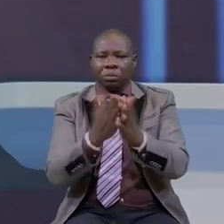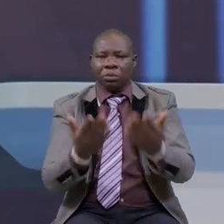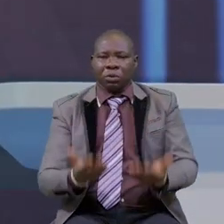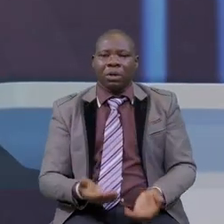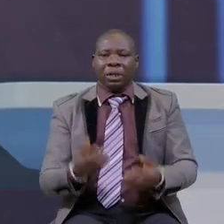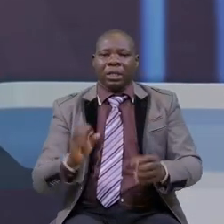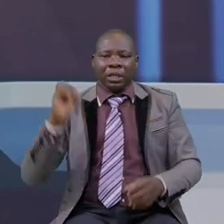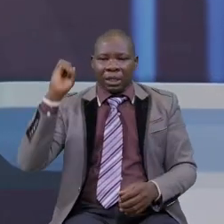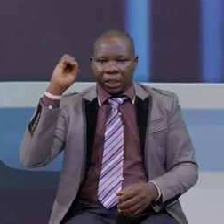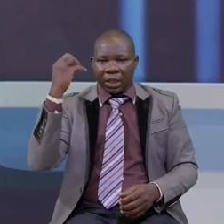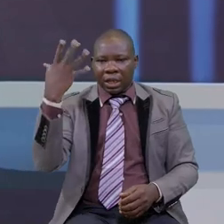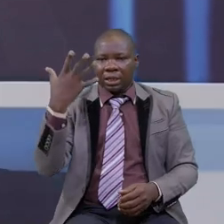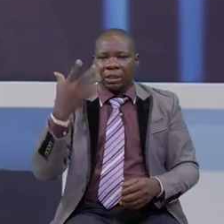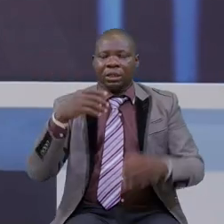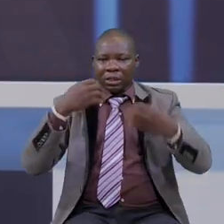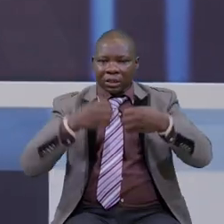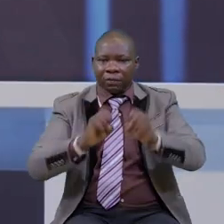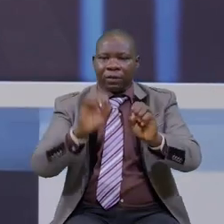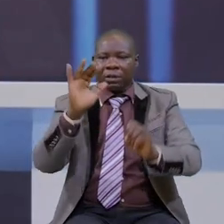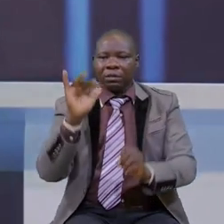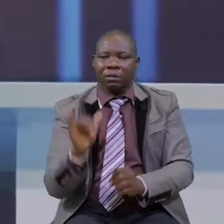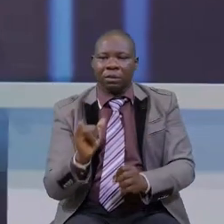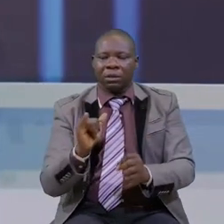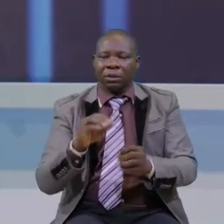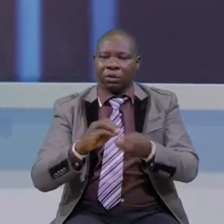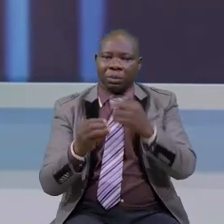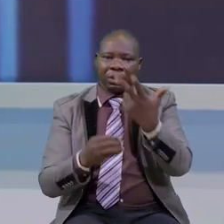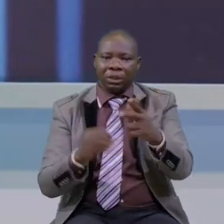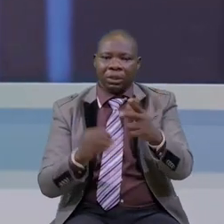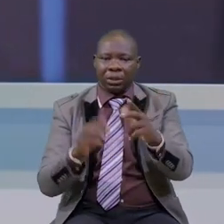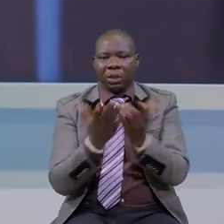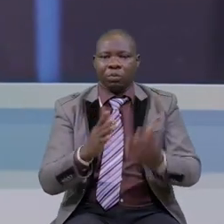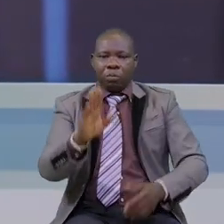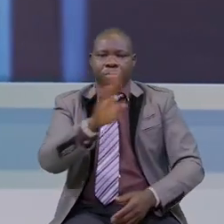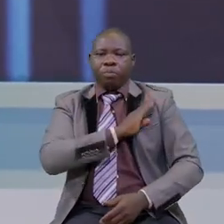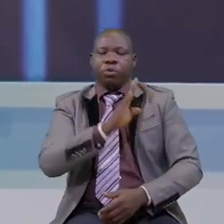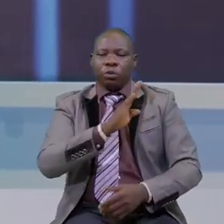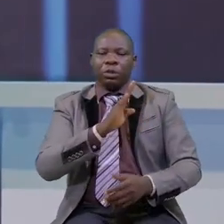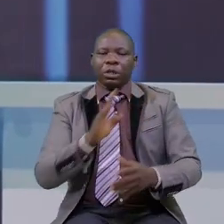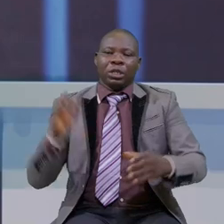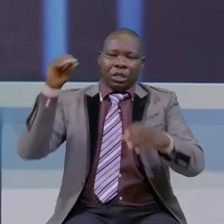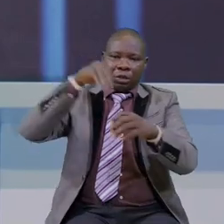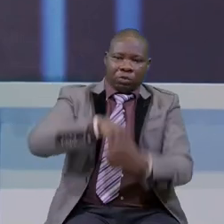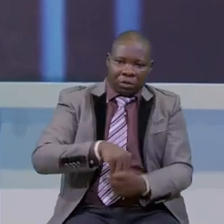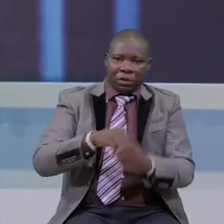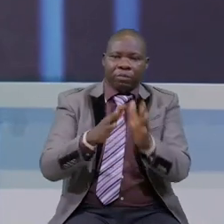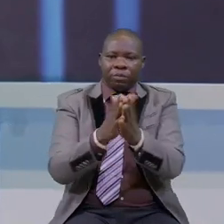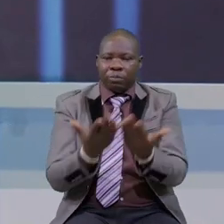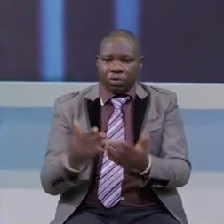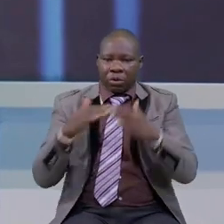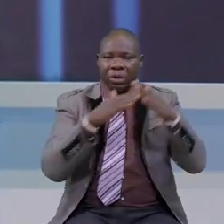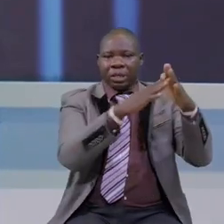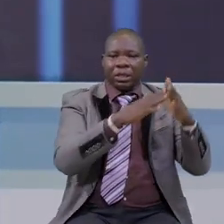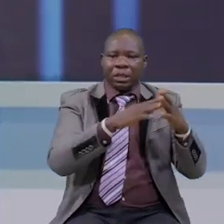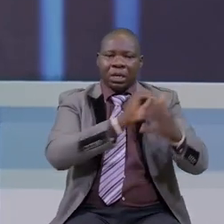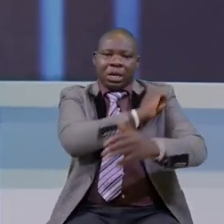Troisième élément, la Bible, c'est un livre audacieux et inclusif qui dirige